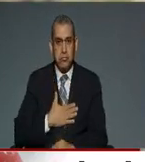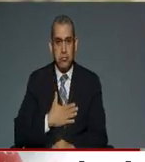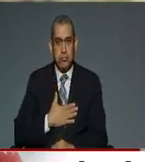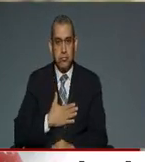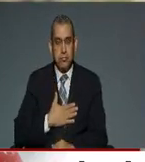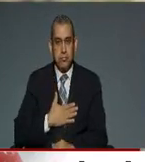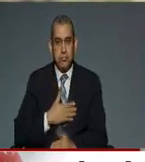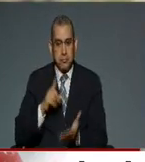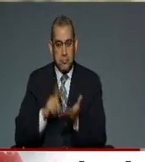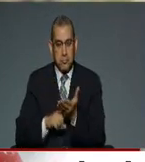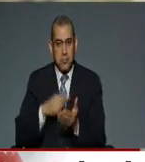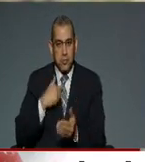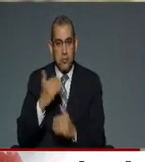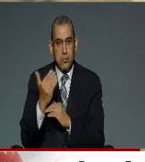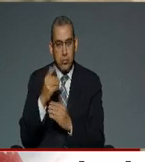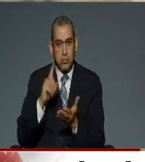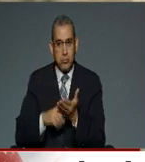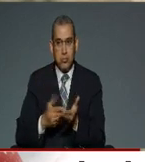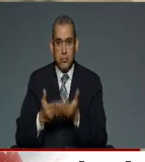الذي أظهرتموه لنا،